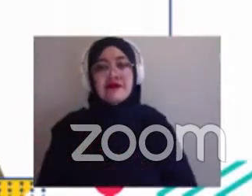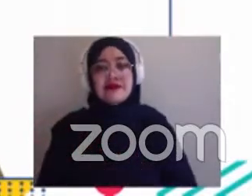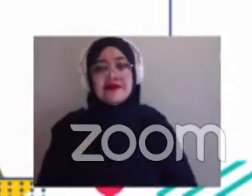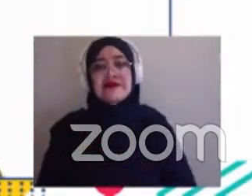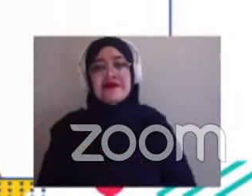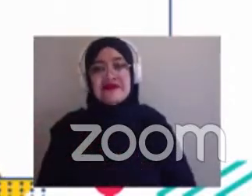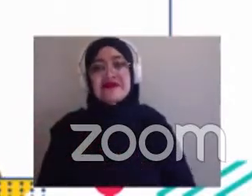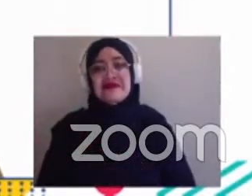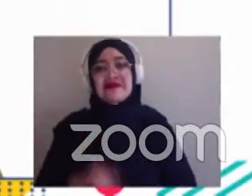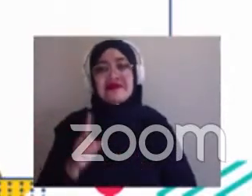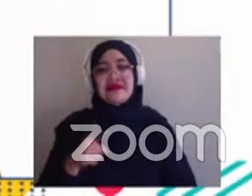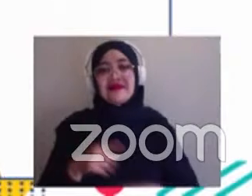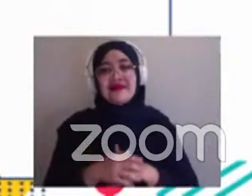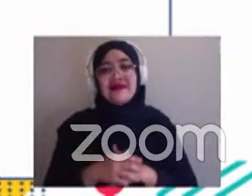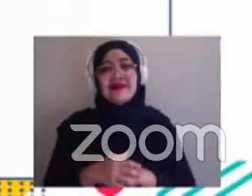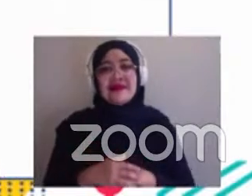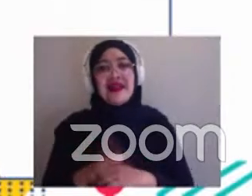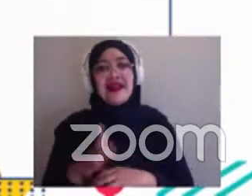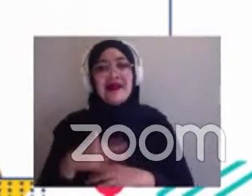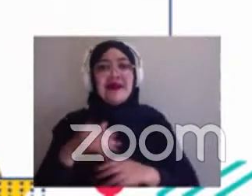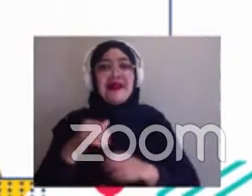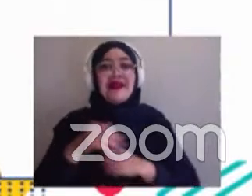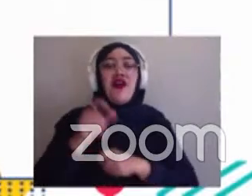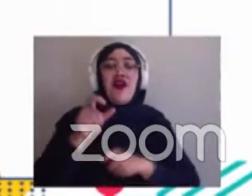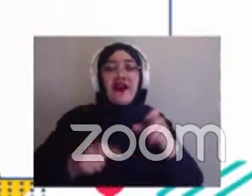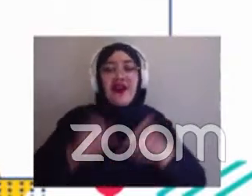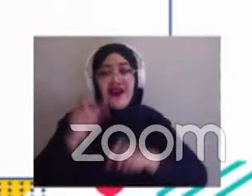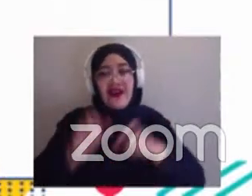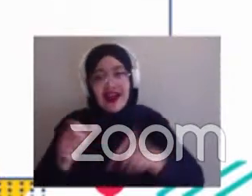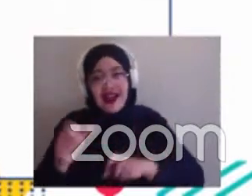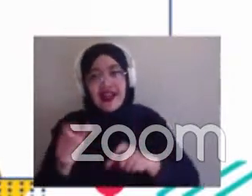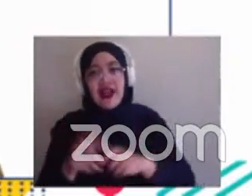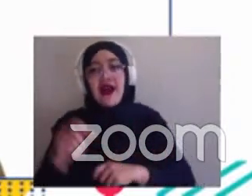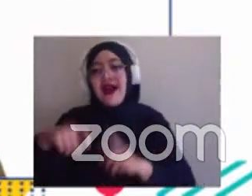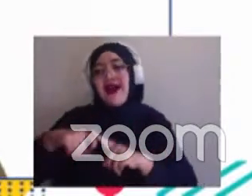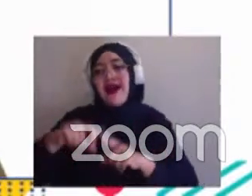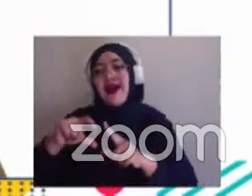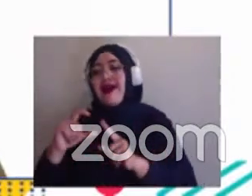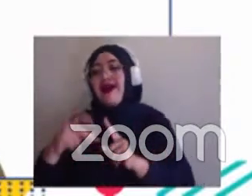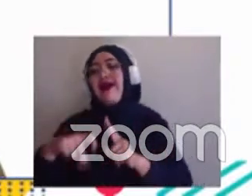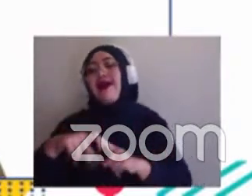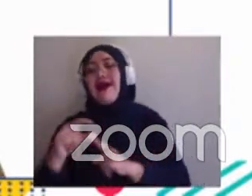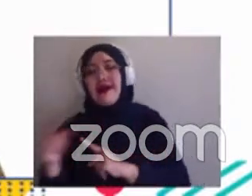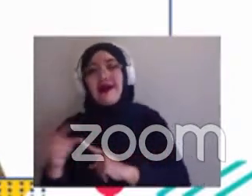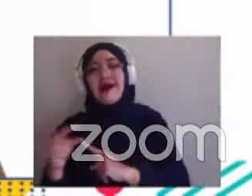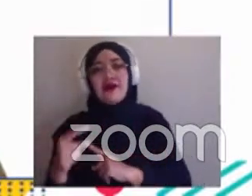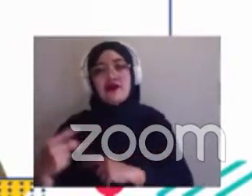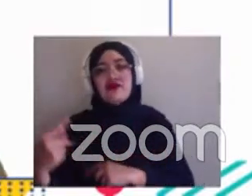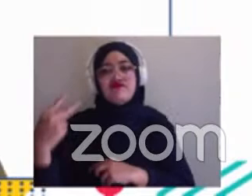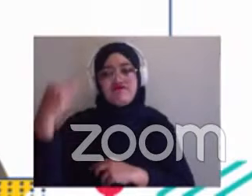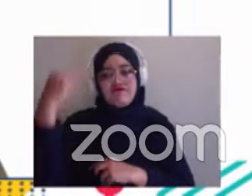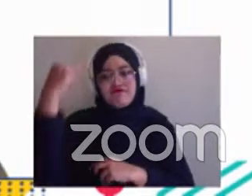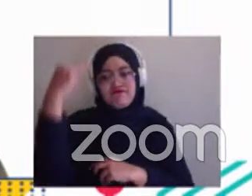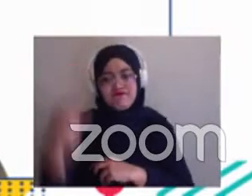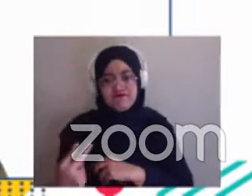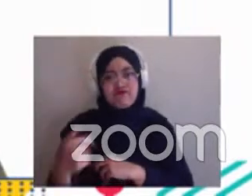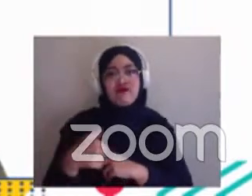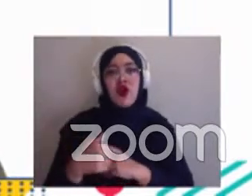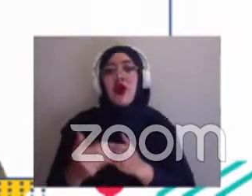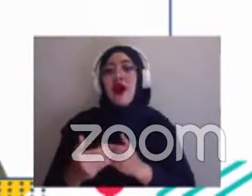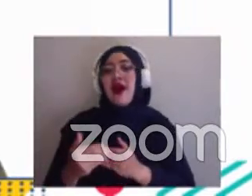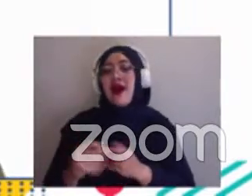para kriminal ataupun hacker di dalam kasus ini. Kemudian dari